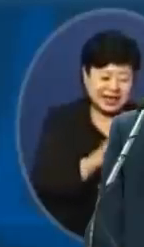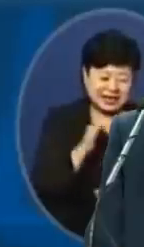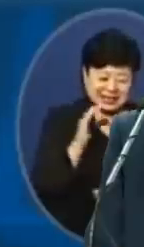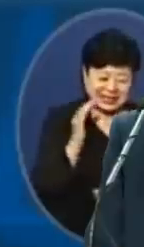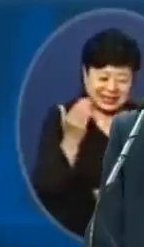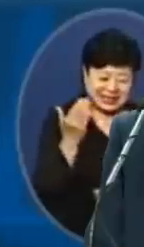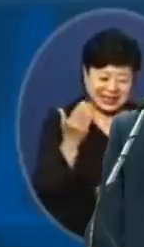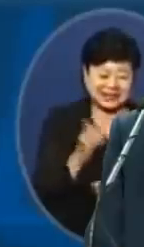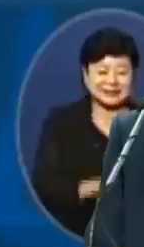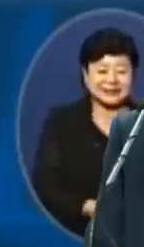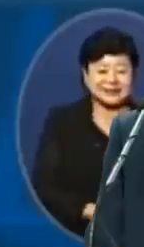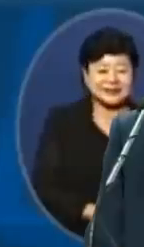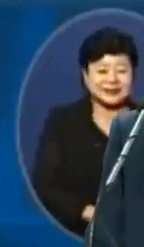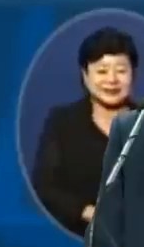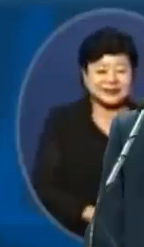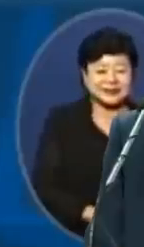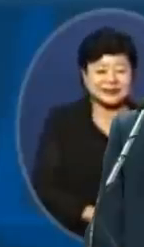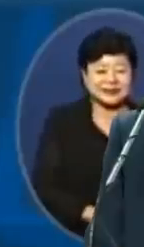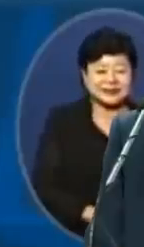하나님이 일하신다.